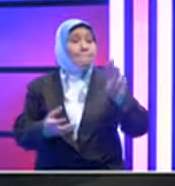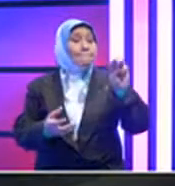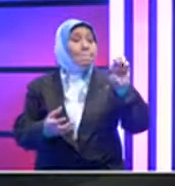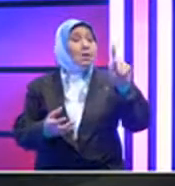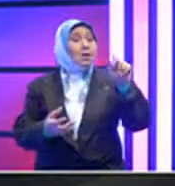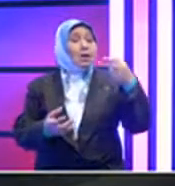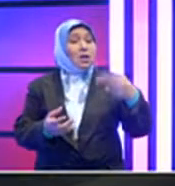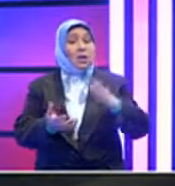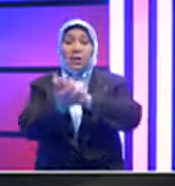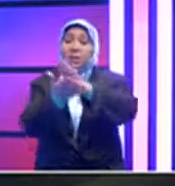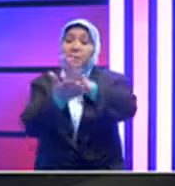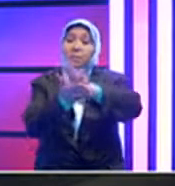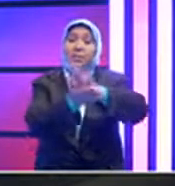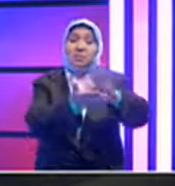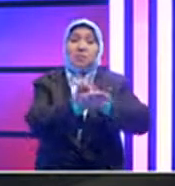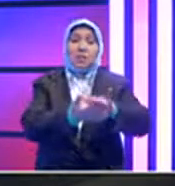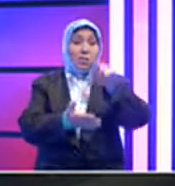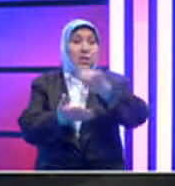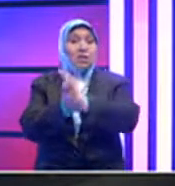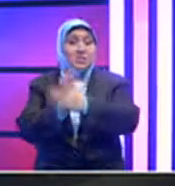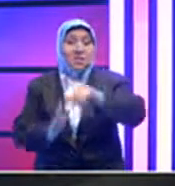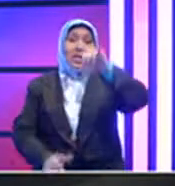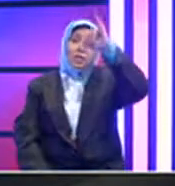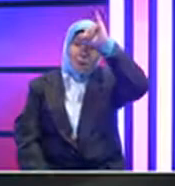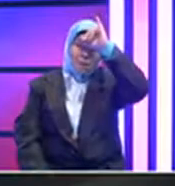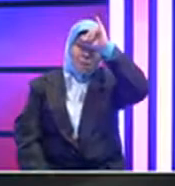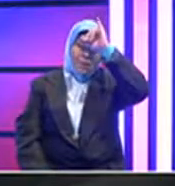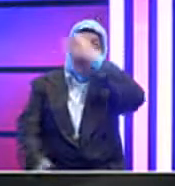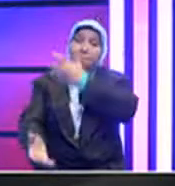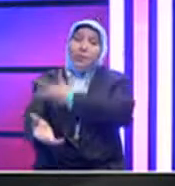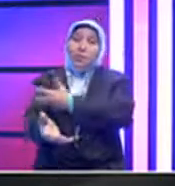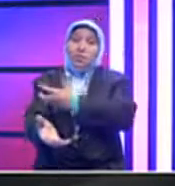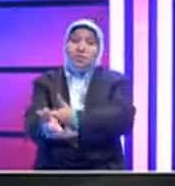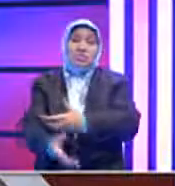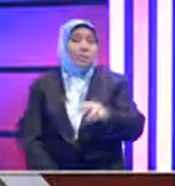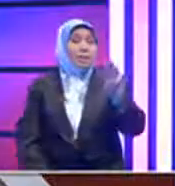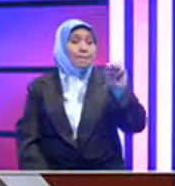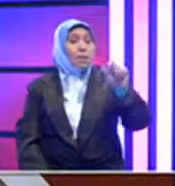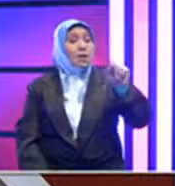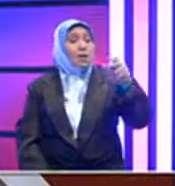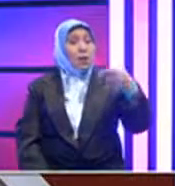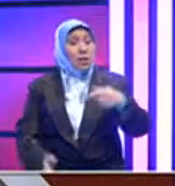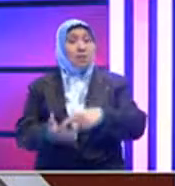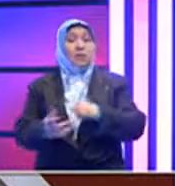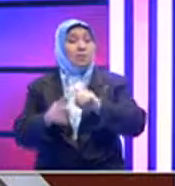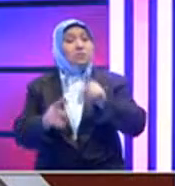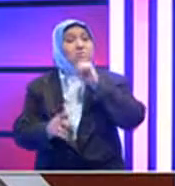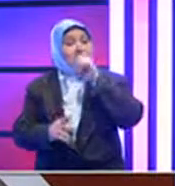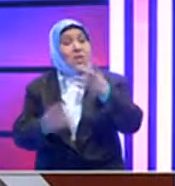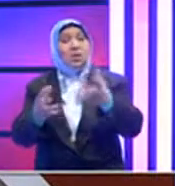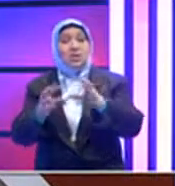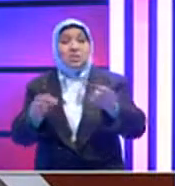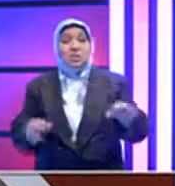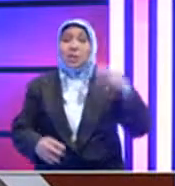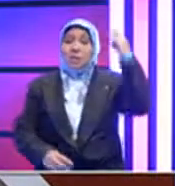ini dibersihkan kamu akan jadi imam dan kamu akan mewarisi Mekkah ini Itu keluarga saat berhasil tentang